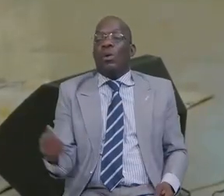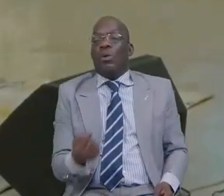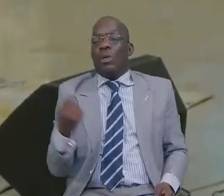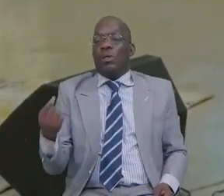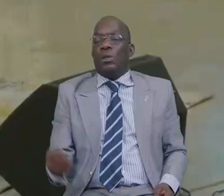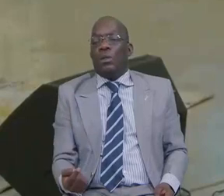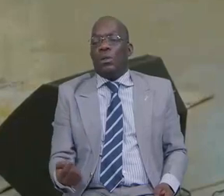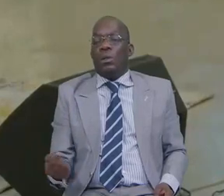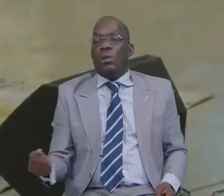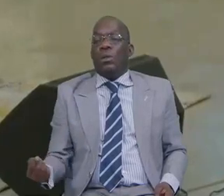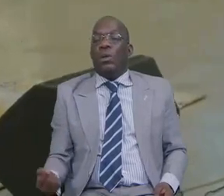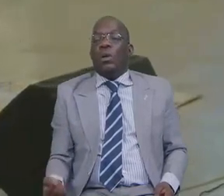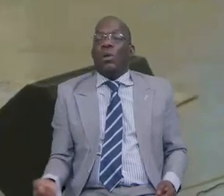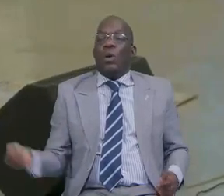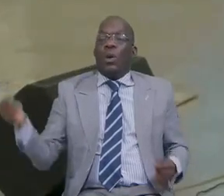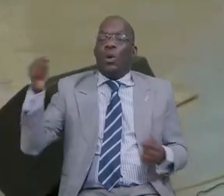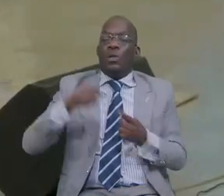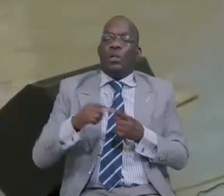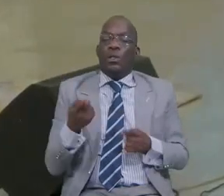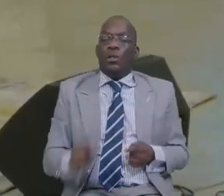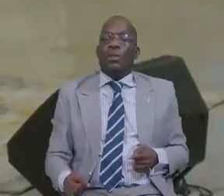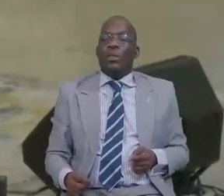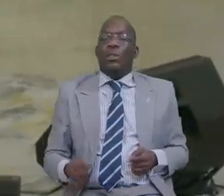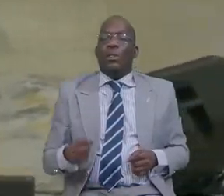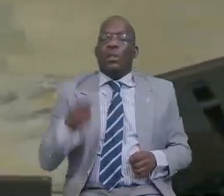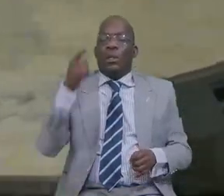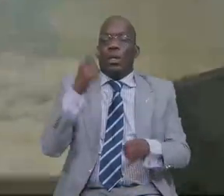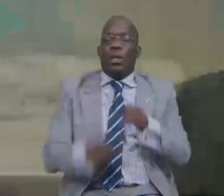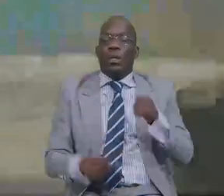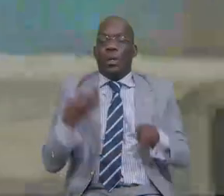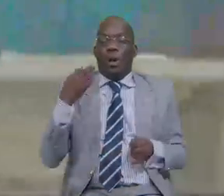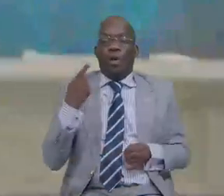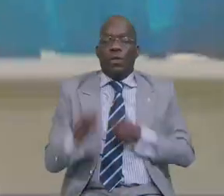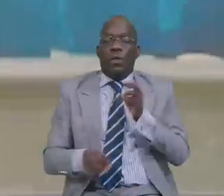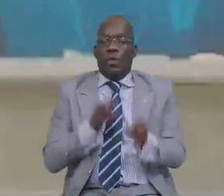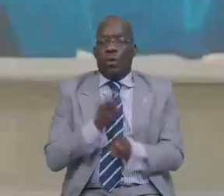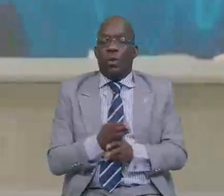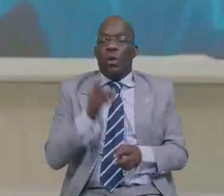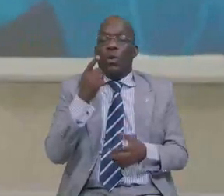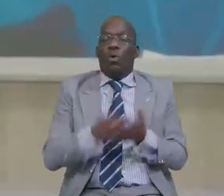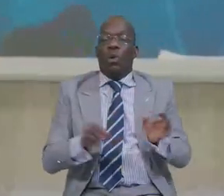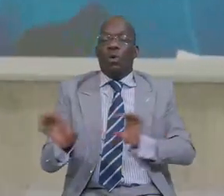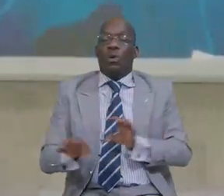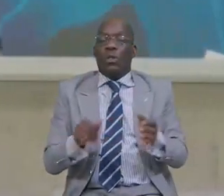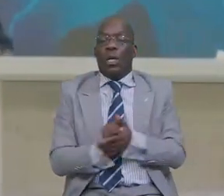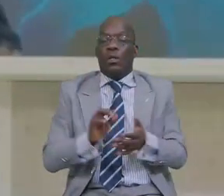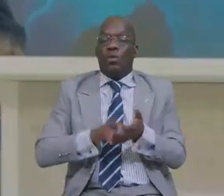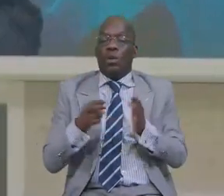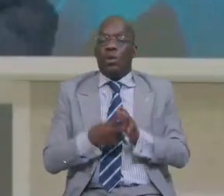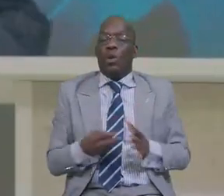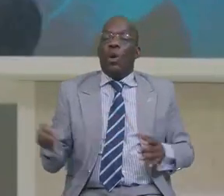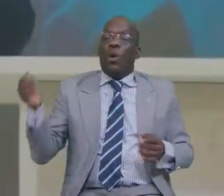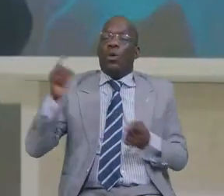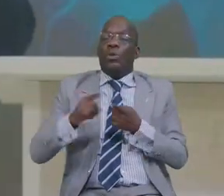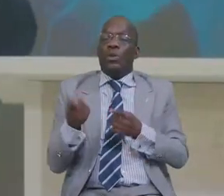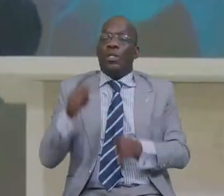les jours, jusqu'à la fin du monde. Ça veut dire quoi? Jusqu'à la fin